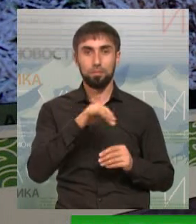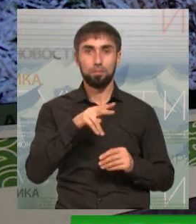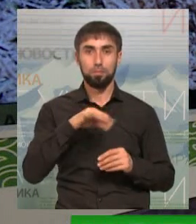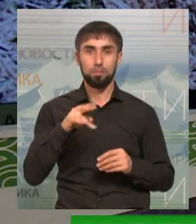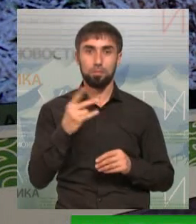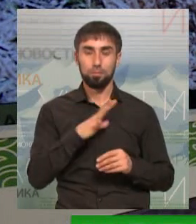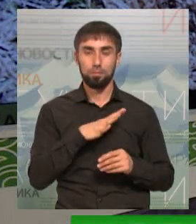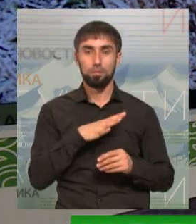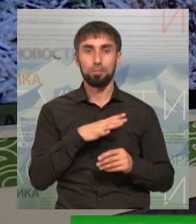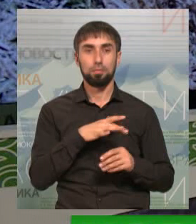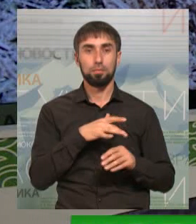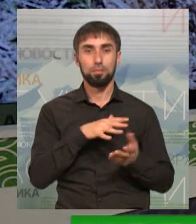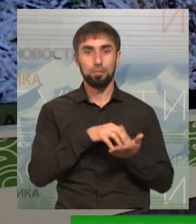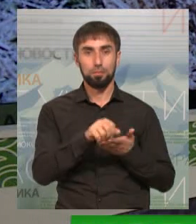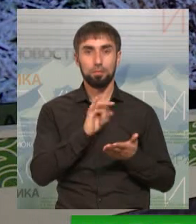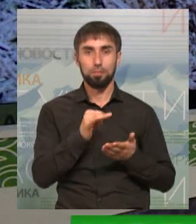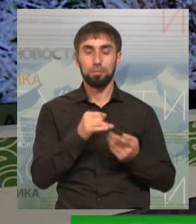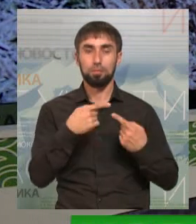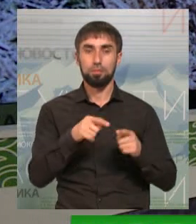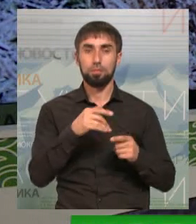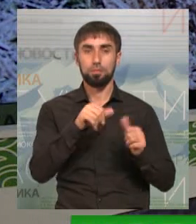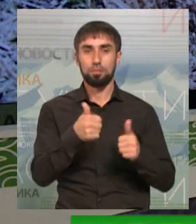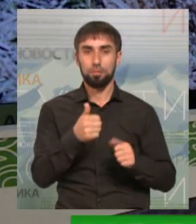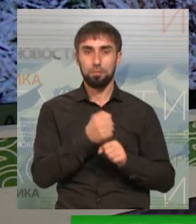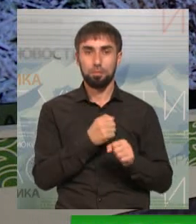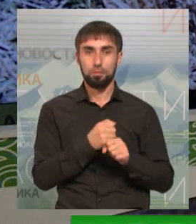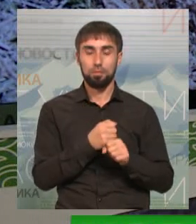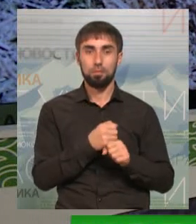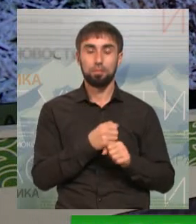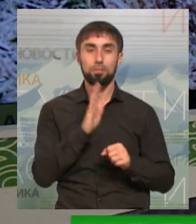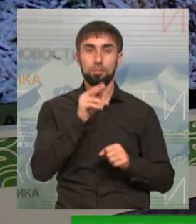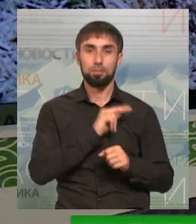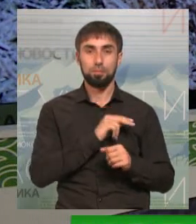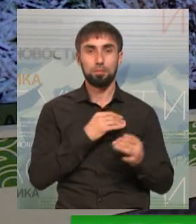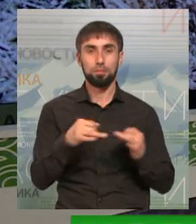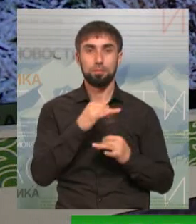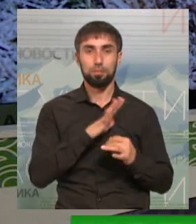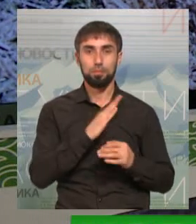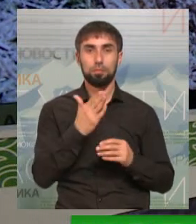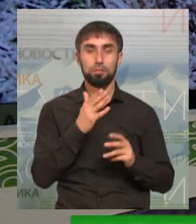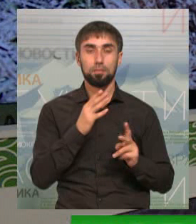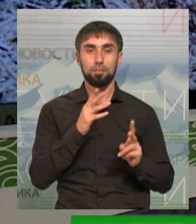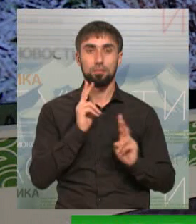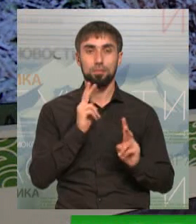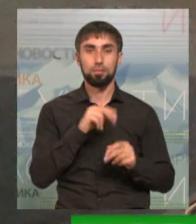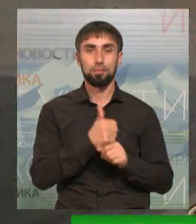должны быть ликвидированы и преобразованы в другие формы. Предстоящую работу обсудили на совещании у главы региона.